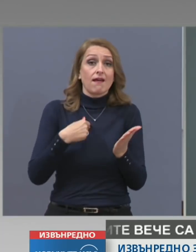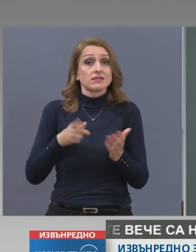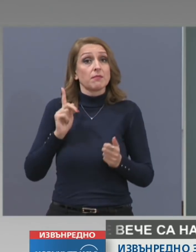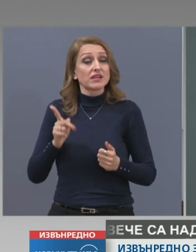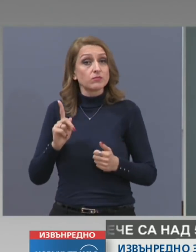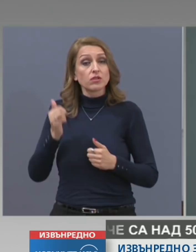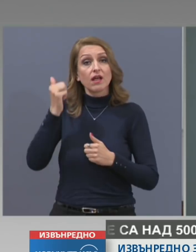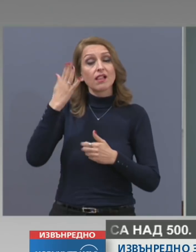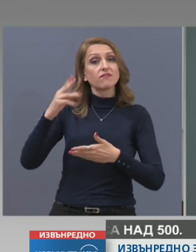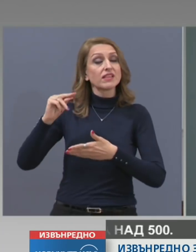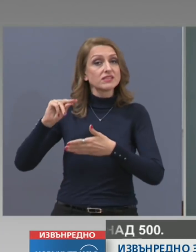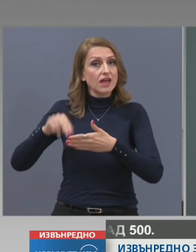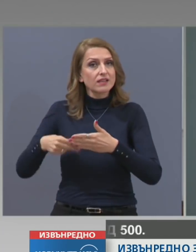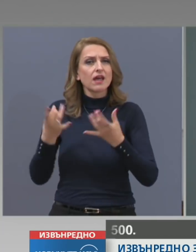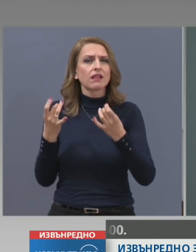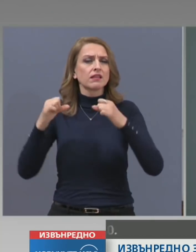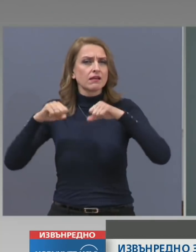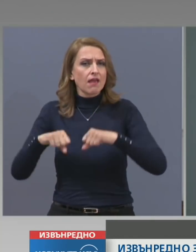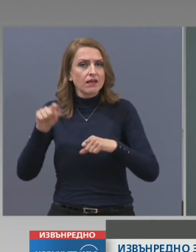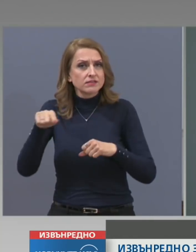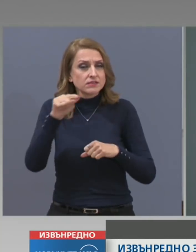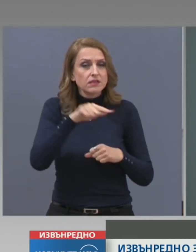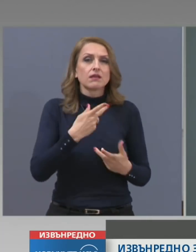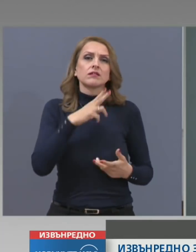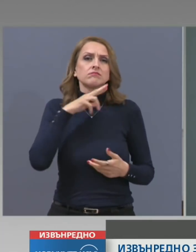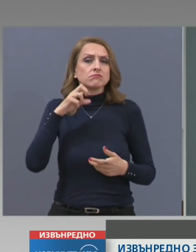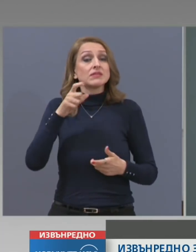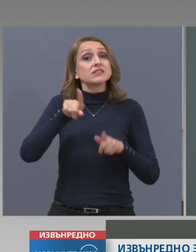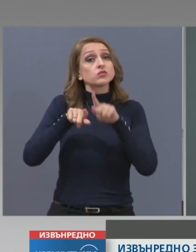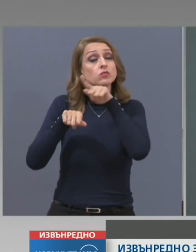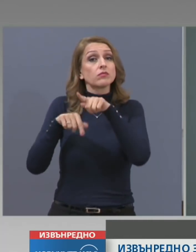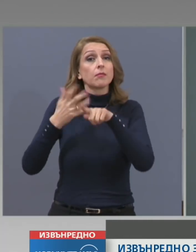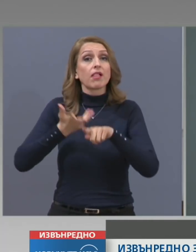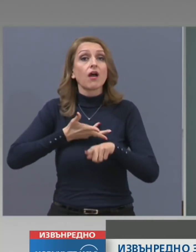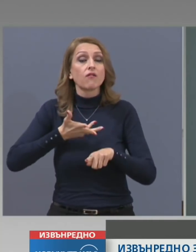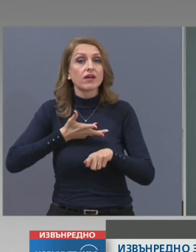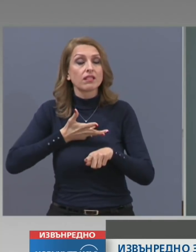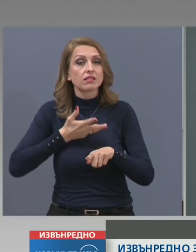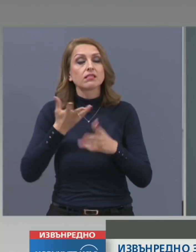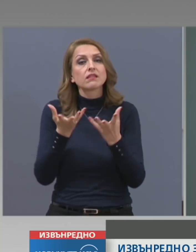и директорите на главни дирекции, включително и директора на областна дирекция Благоевград, да предприемат всички